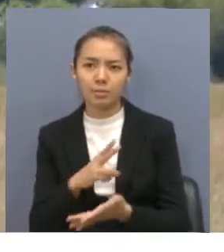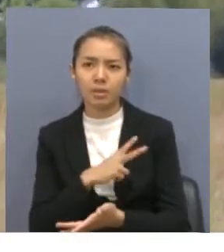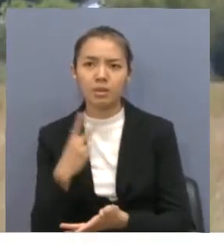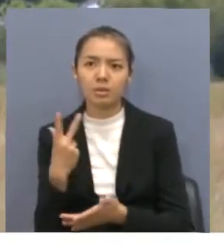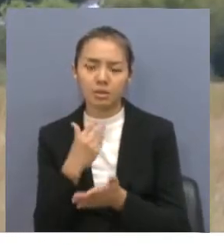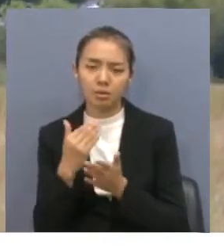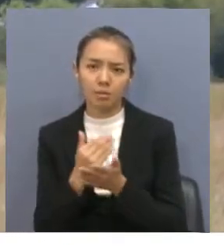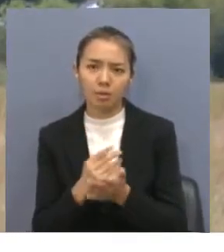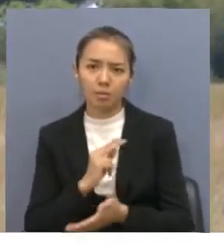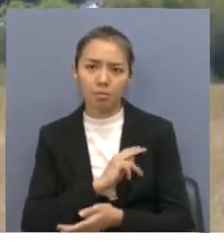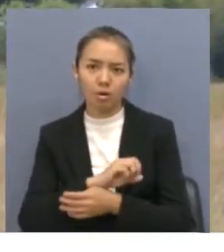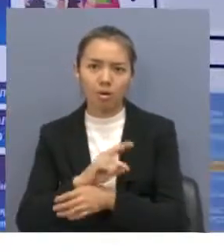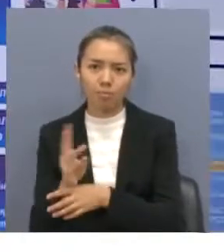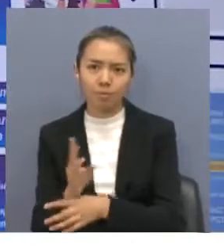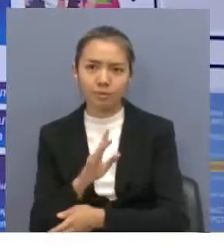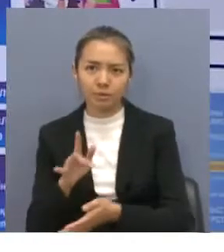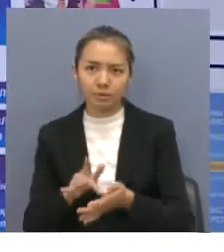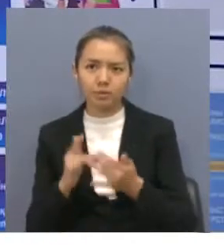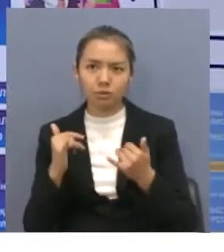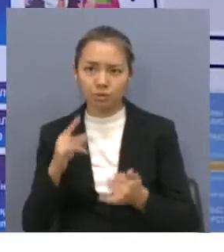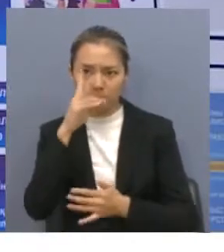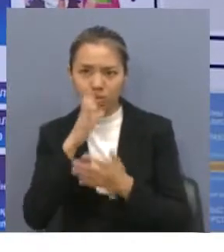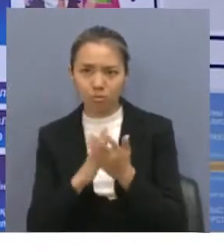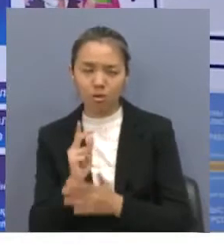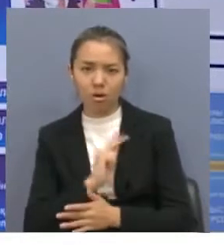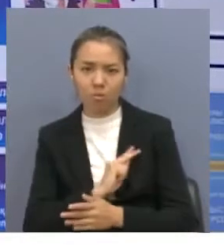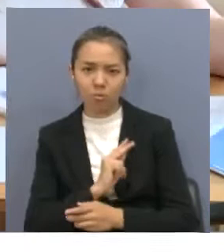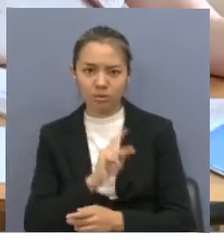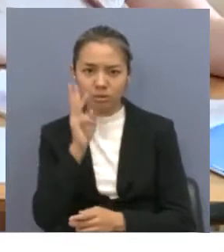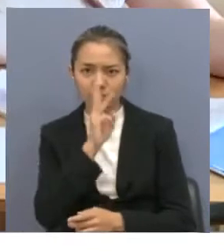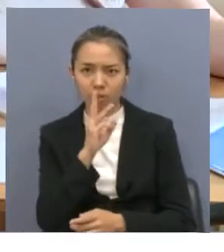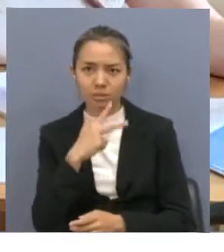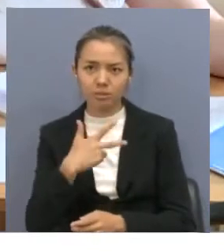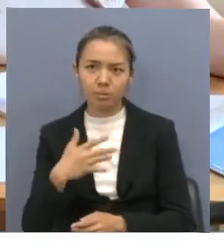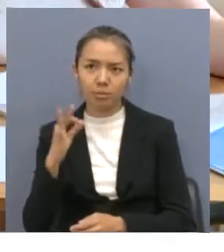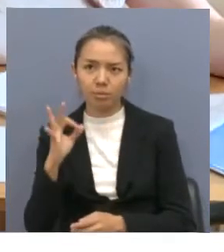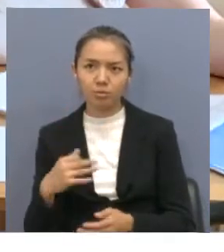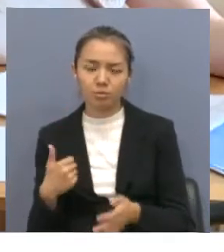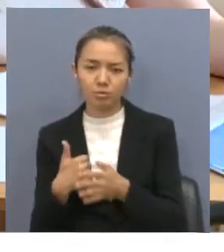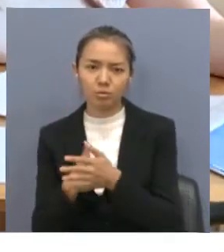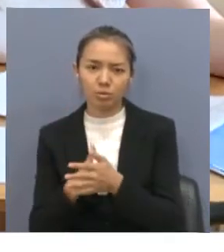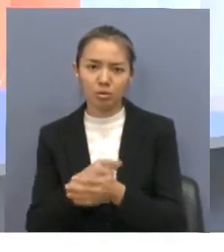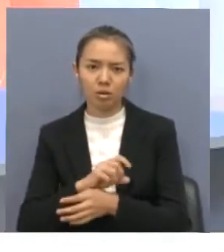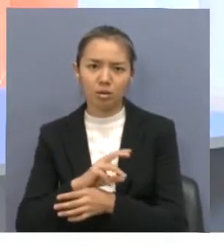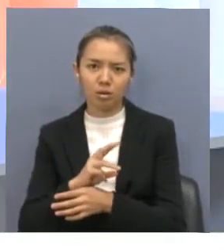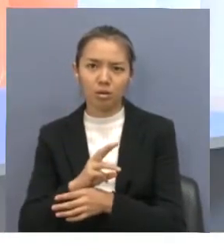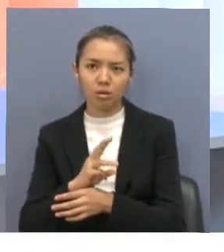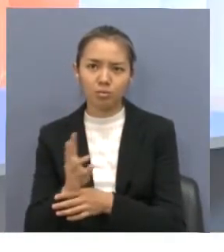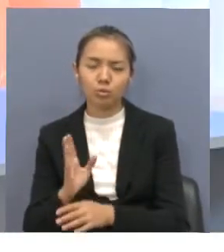бағыт әлеуметтік жұмыс орындарын ашуды көздейді. Мемлекеттен жұмысшы жалақысының 35% субсидияланады.